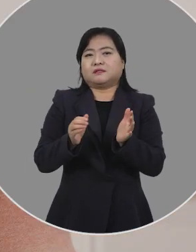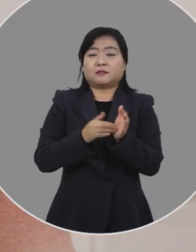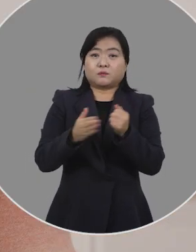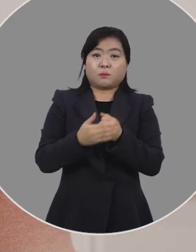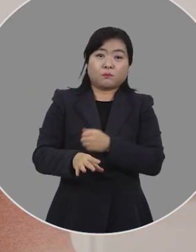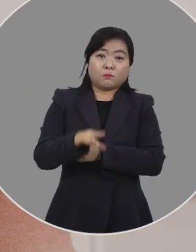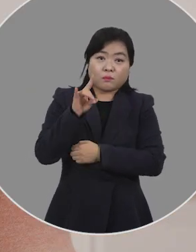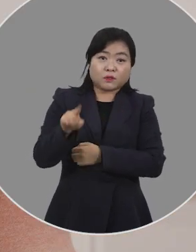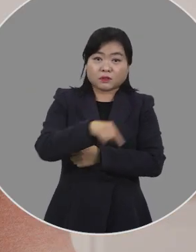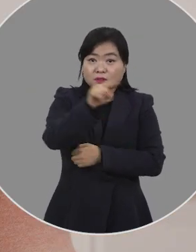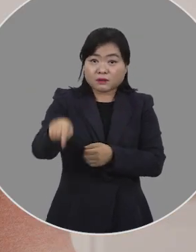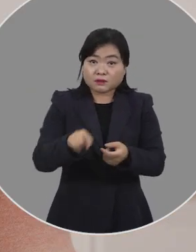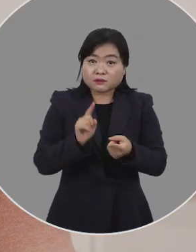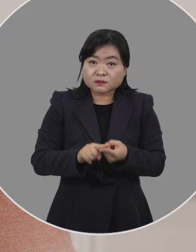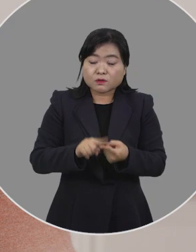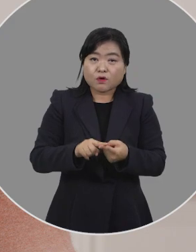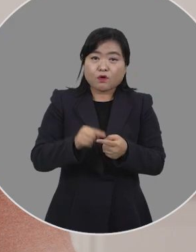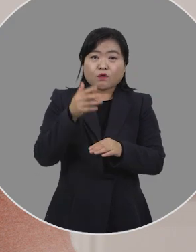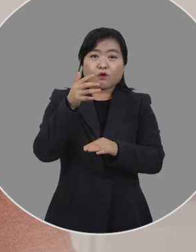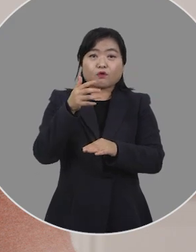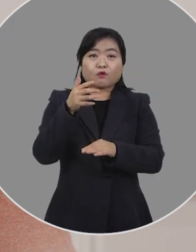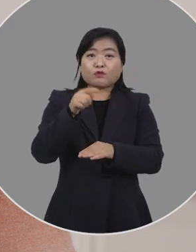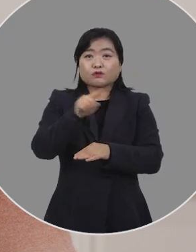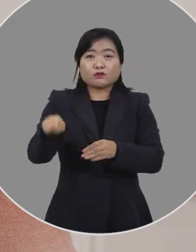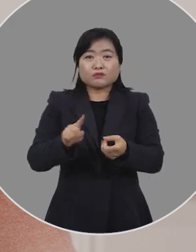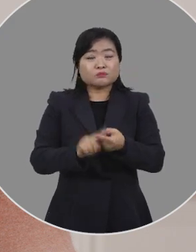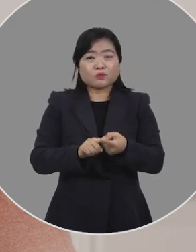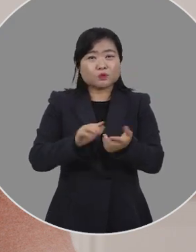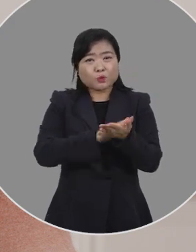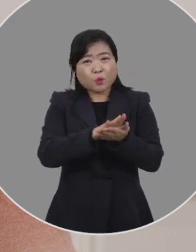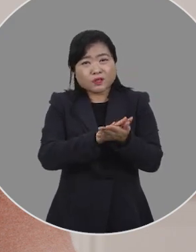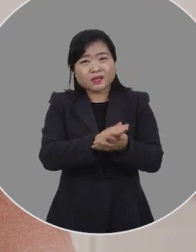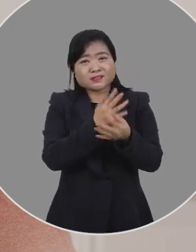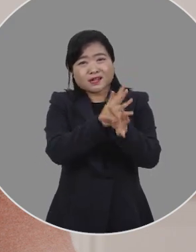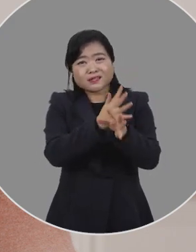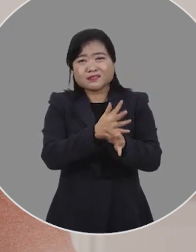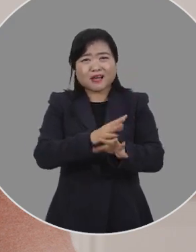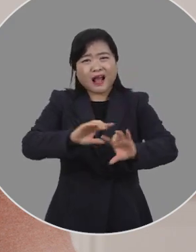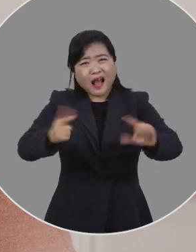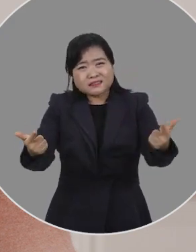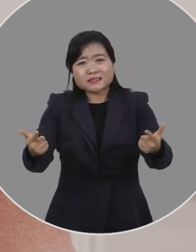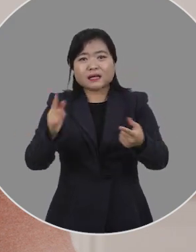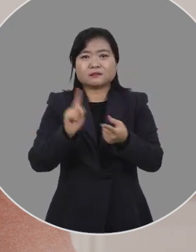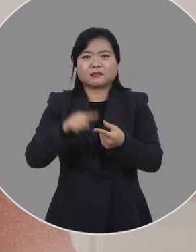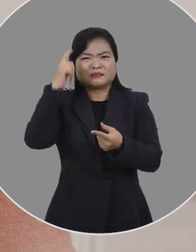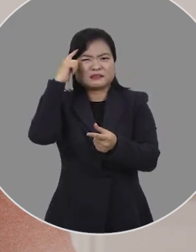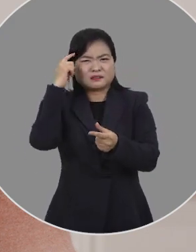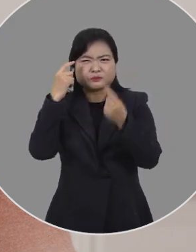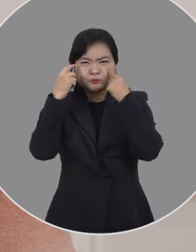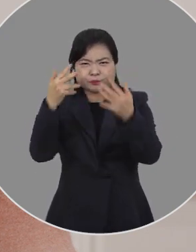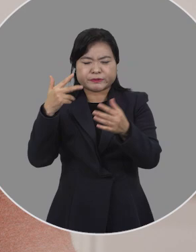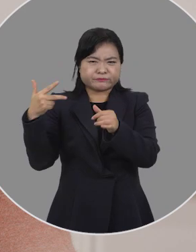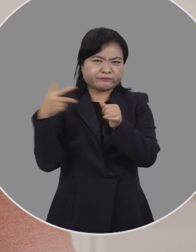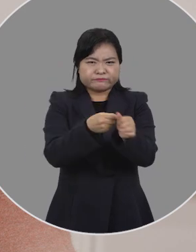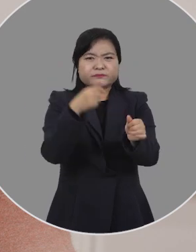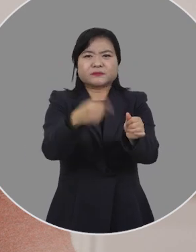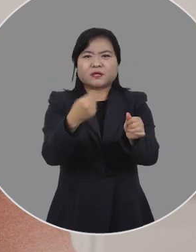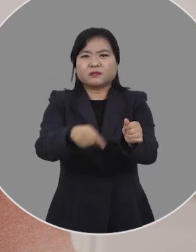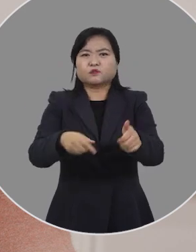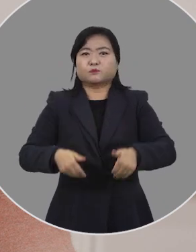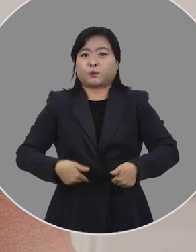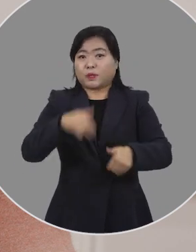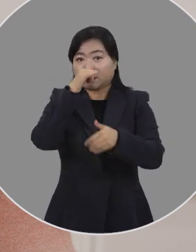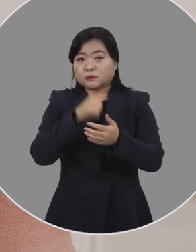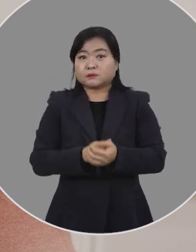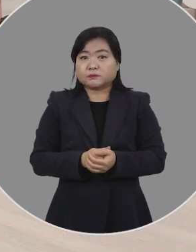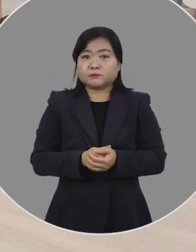그런데 일단 그런 것들이 결코 놀이나 장난으로 해석될 수 없다라는 것에 대한 인식을 분명하게 해줄 필요가